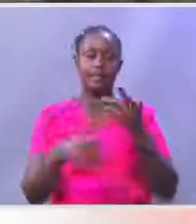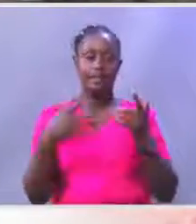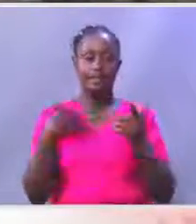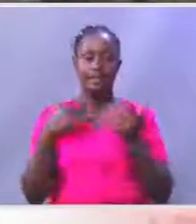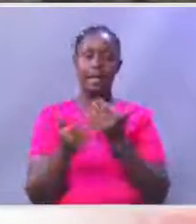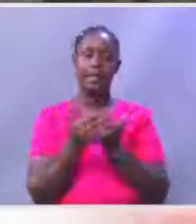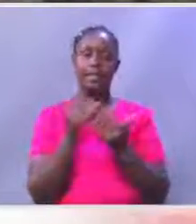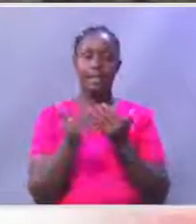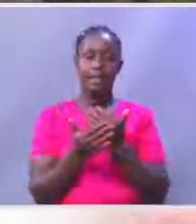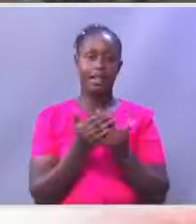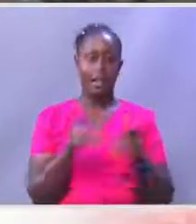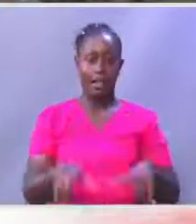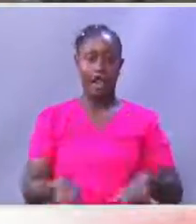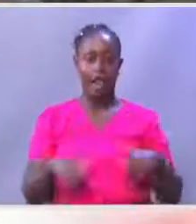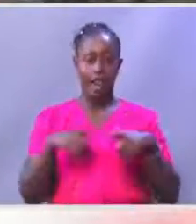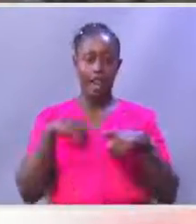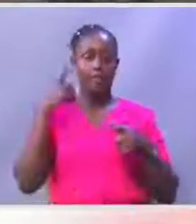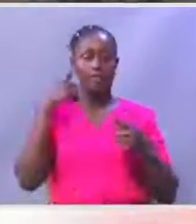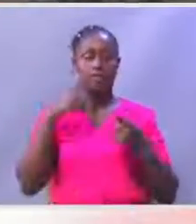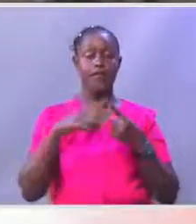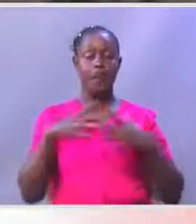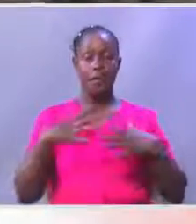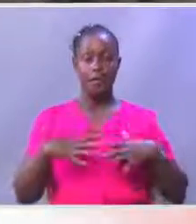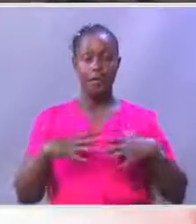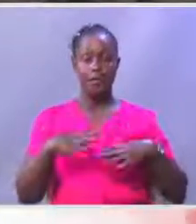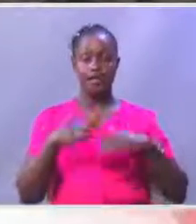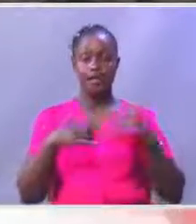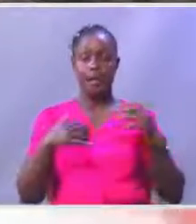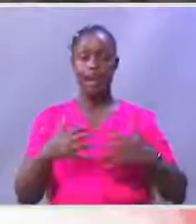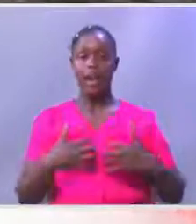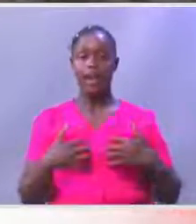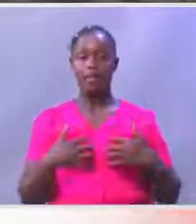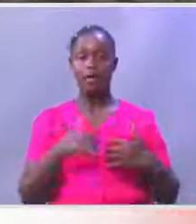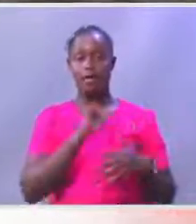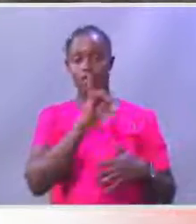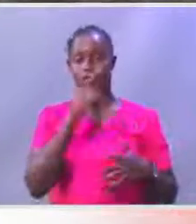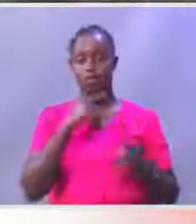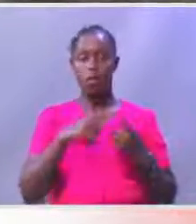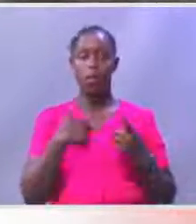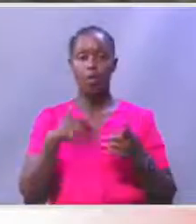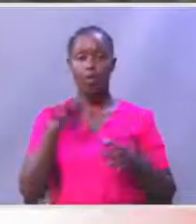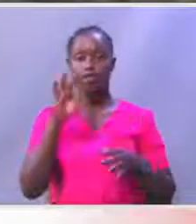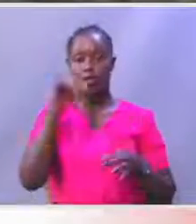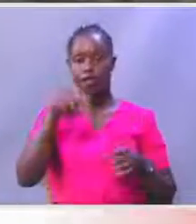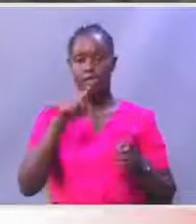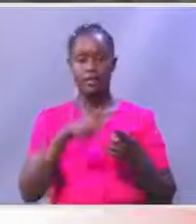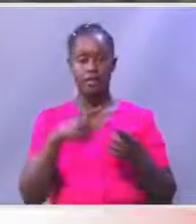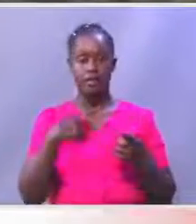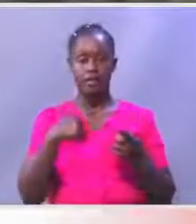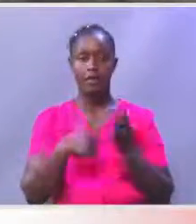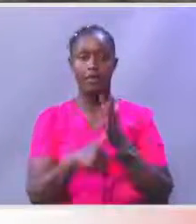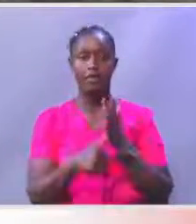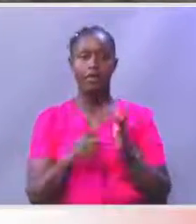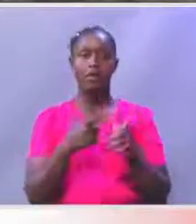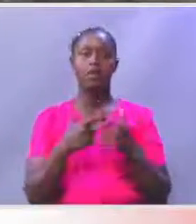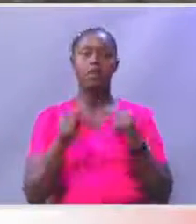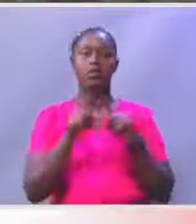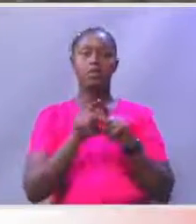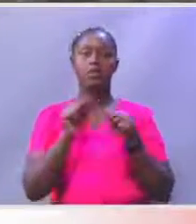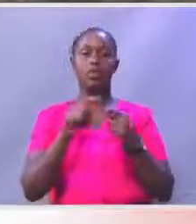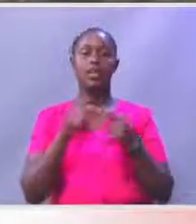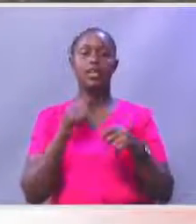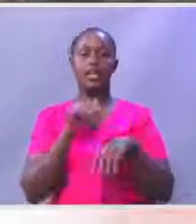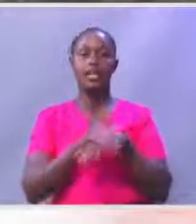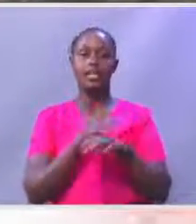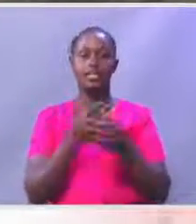mnyama. Na wale ambao wamepata athari kwa kupanda ya wanyama wapate vile vile ridhaa kutoka kwa